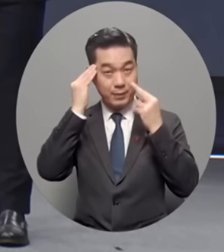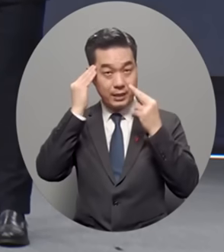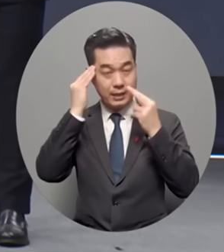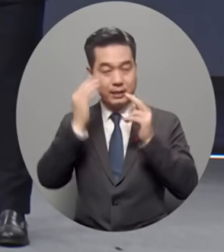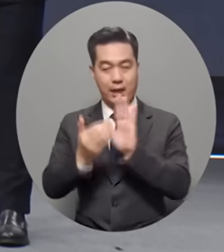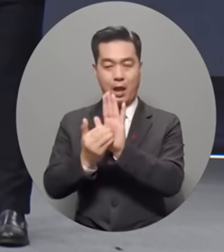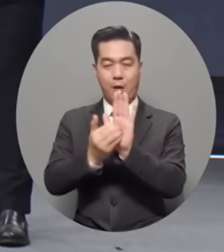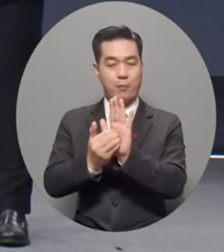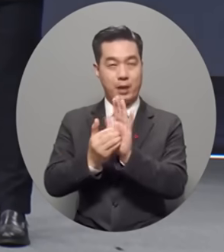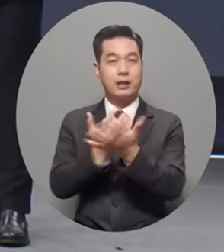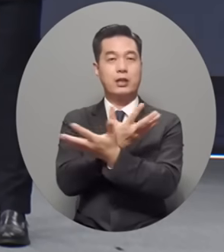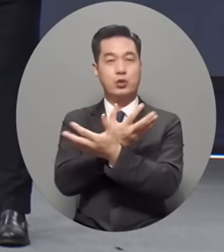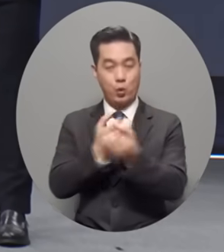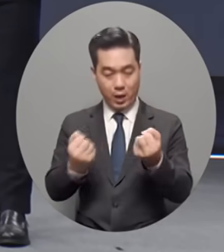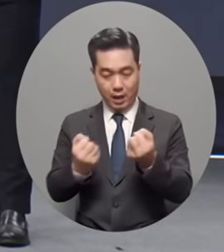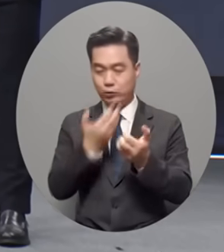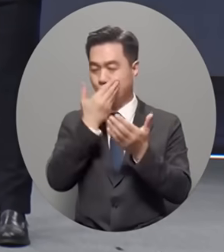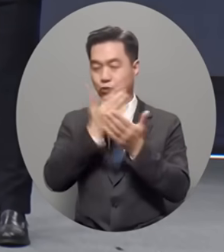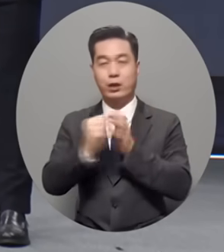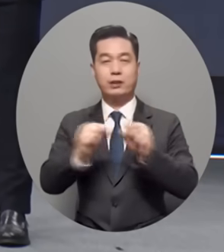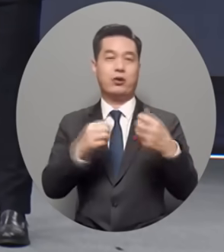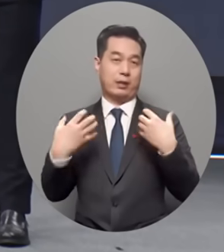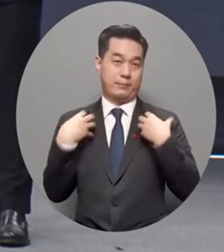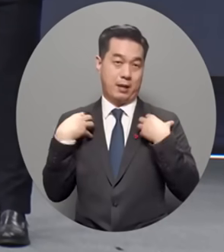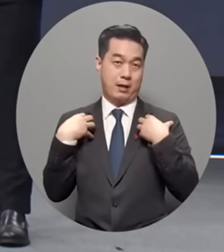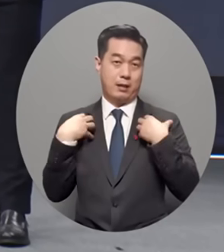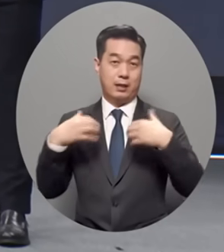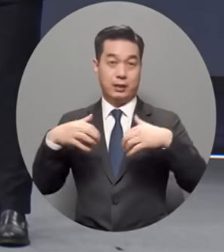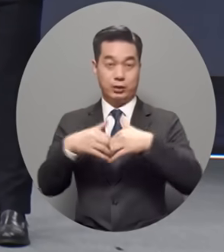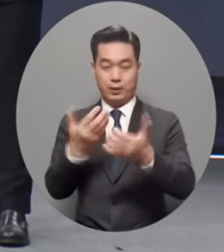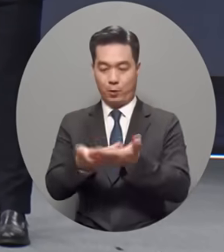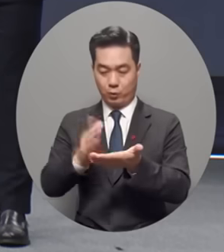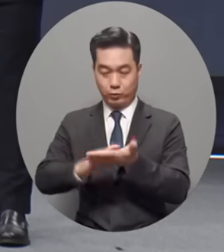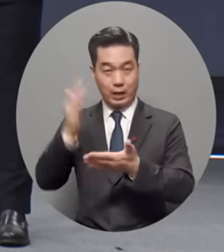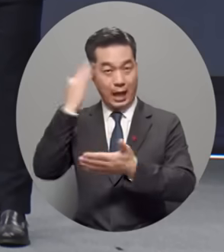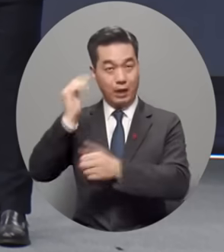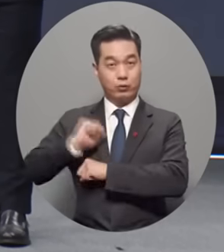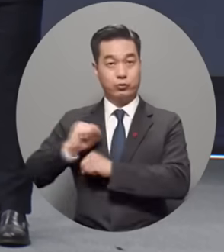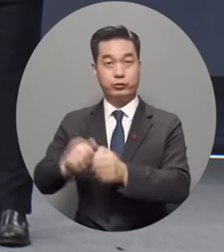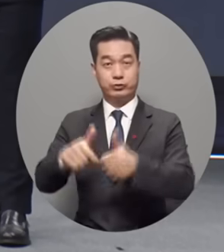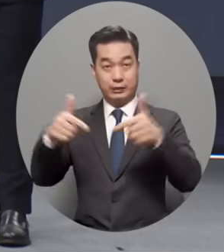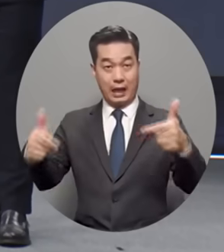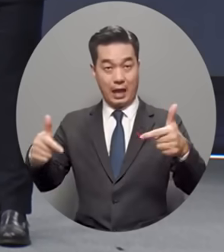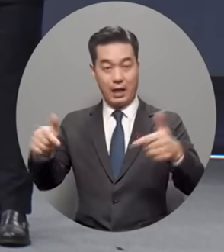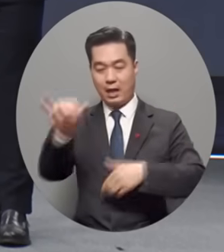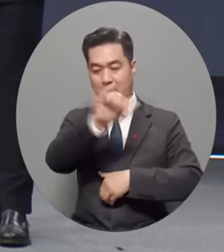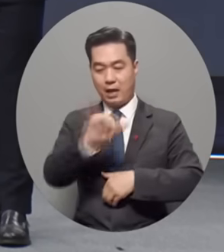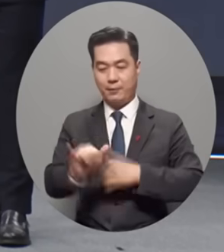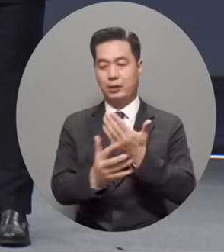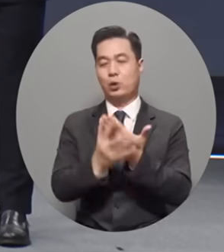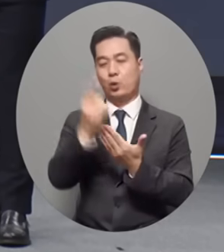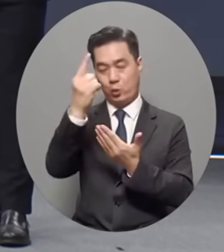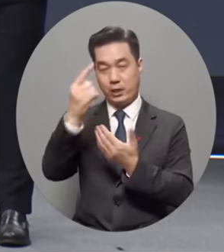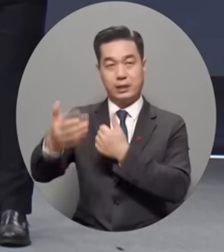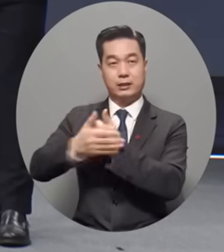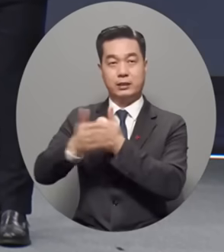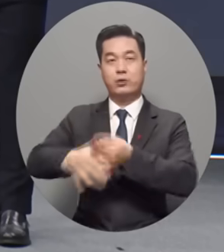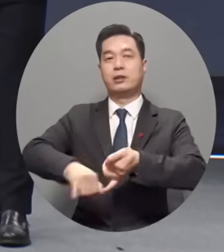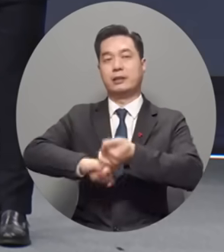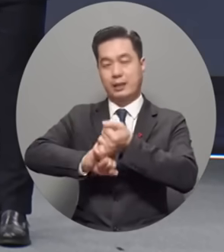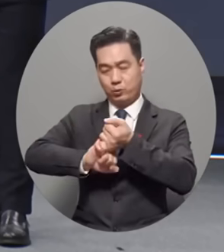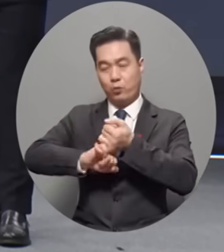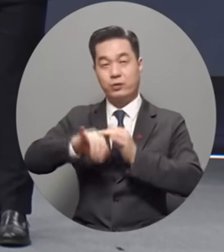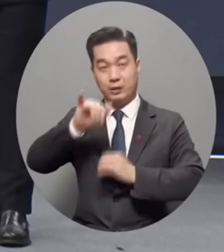결정적인 역할을 했다. 미국으로부터 전쟁 복구, 한국군 증가, 한반도 통일 등의 지원 약속을 받아냈다는 등